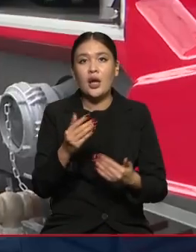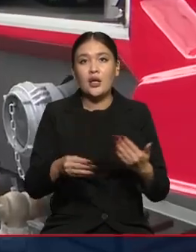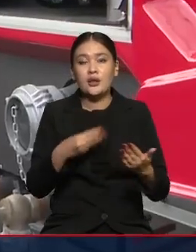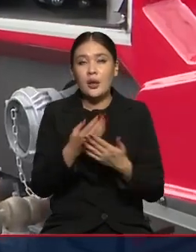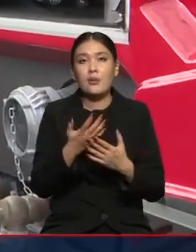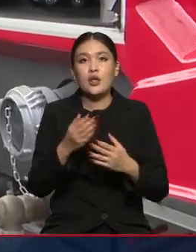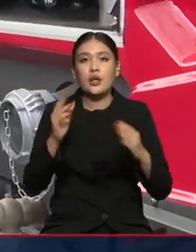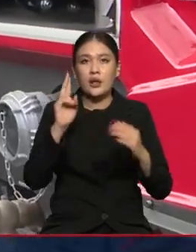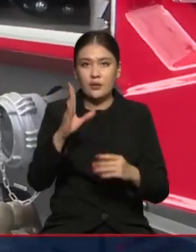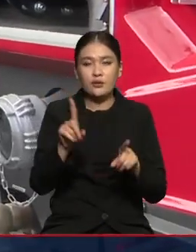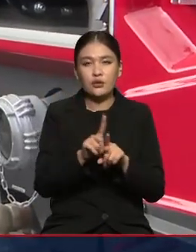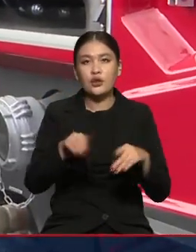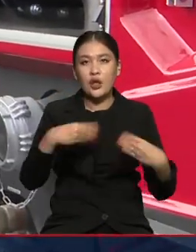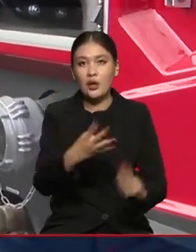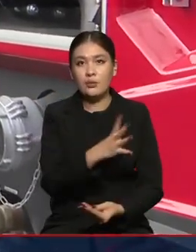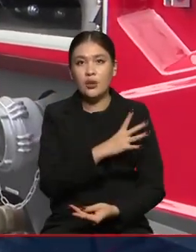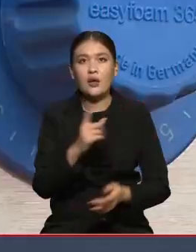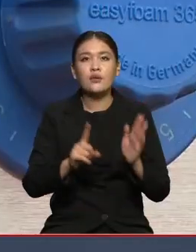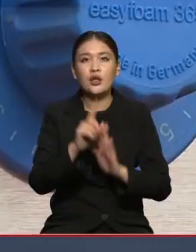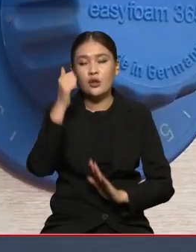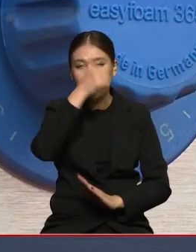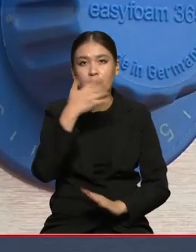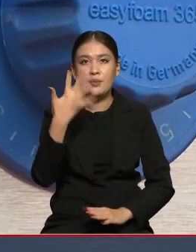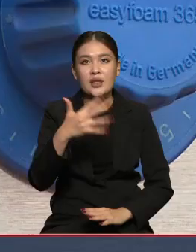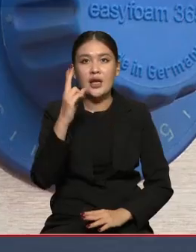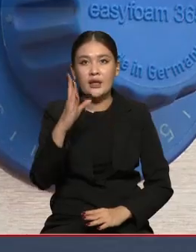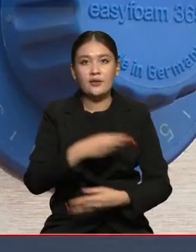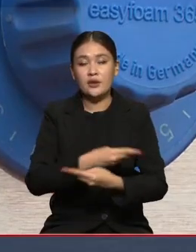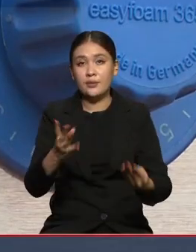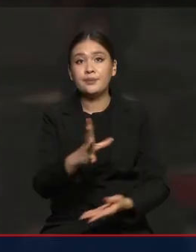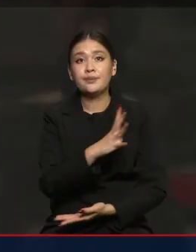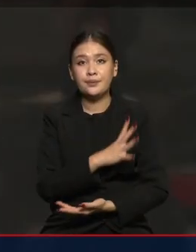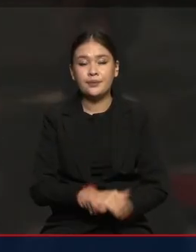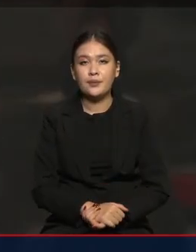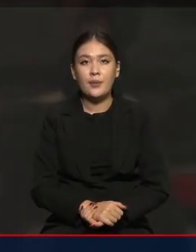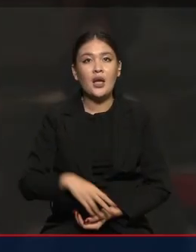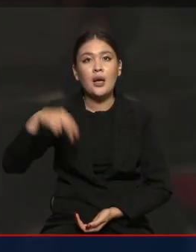и жильем. С начала года личному составу уже выдали 50 квартир.